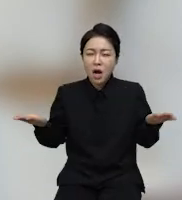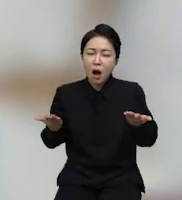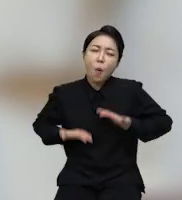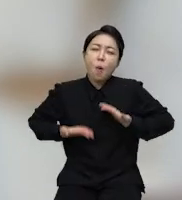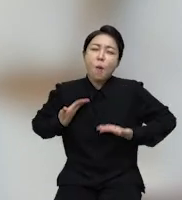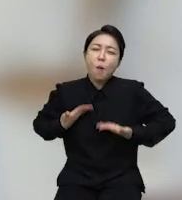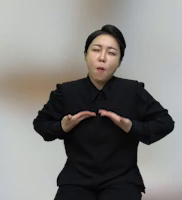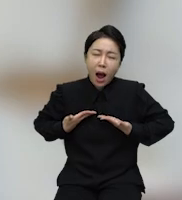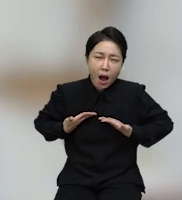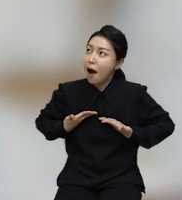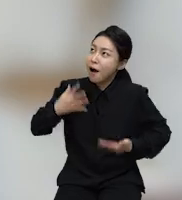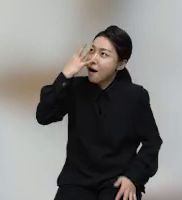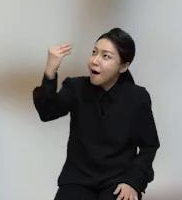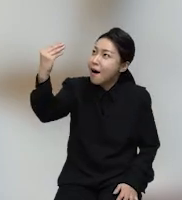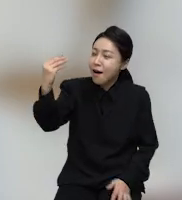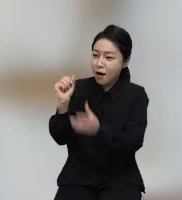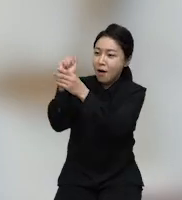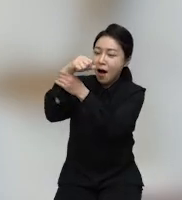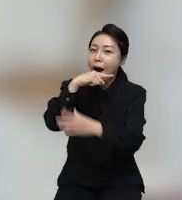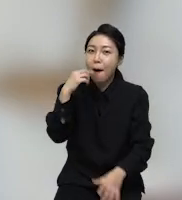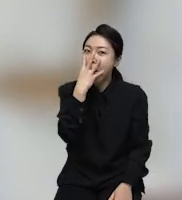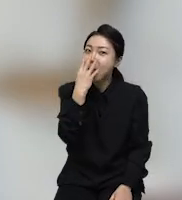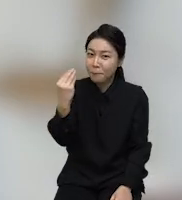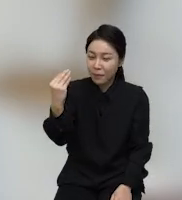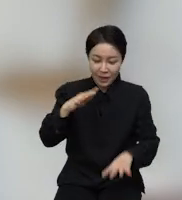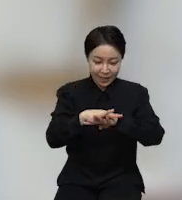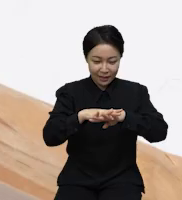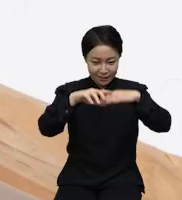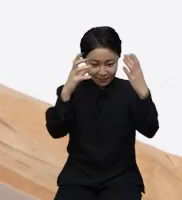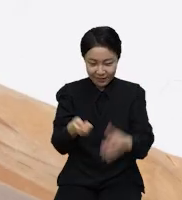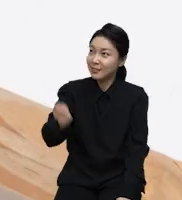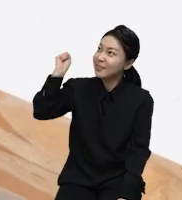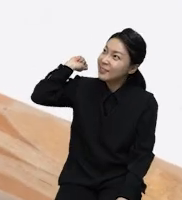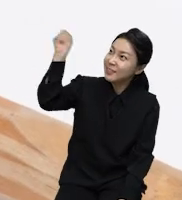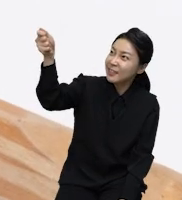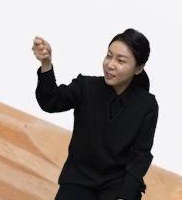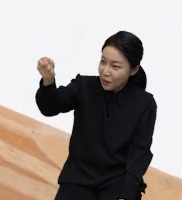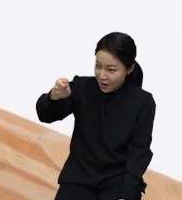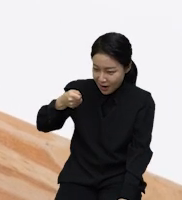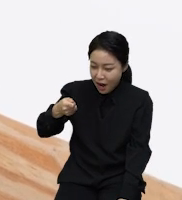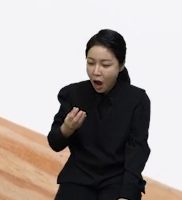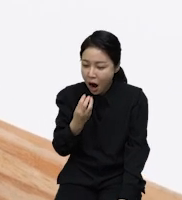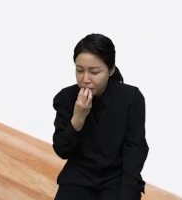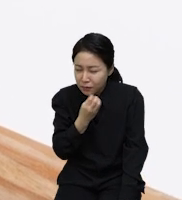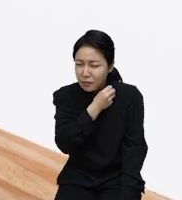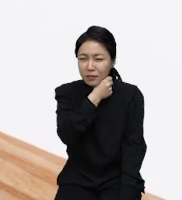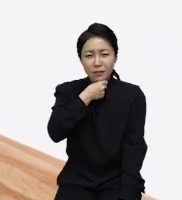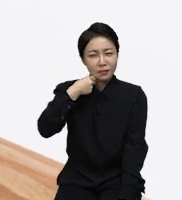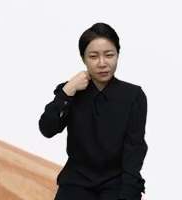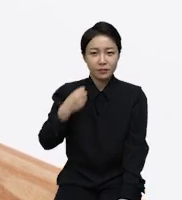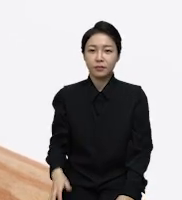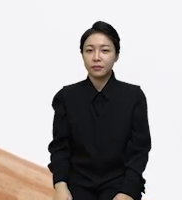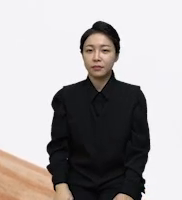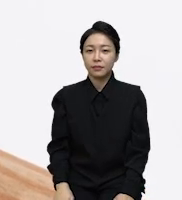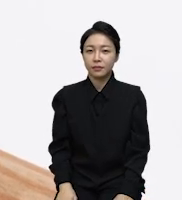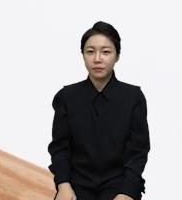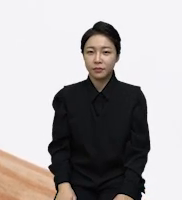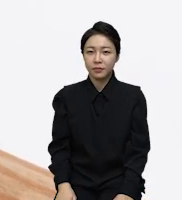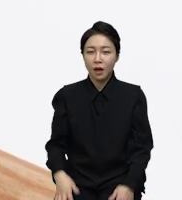바쁜 가을이었지만 일하는 와중에 간망태로 무럭무럭 익은 주홍빛 감을 따서 먹으면 그 맛이